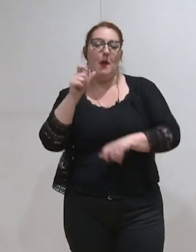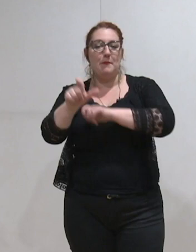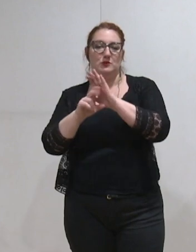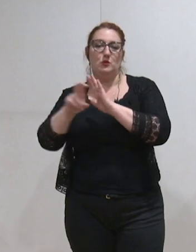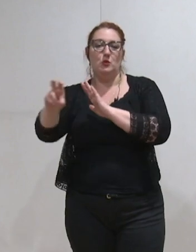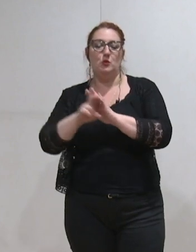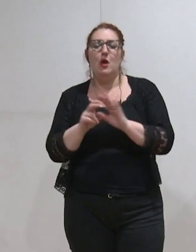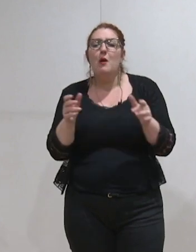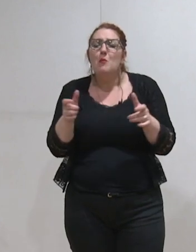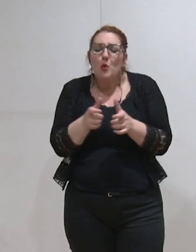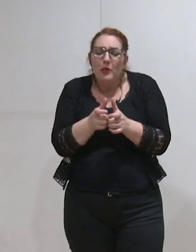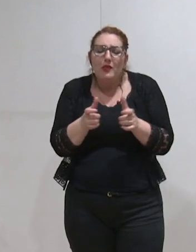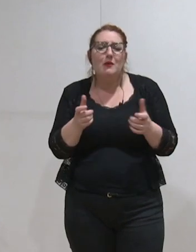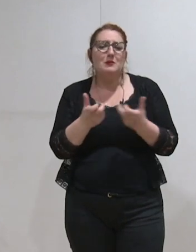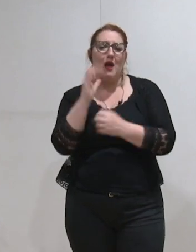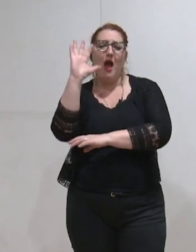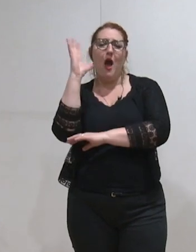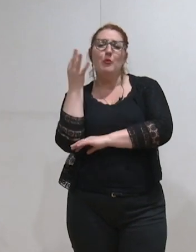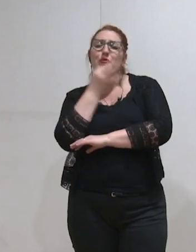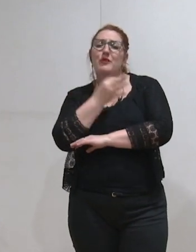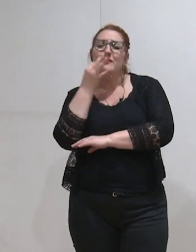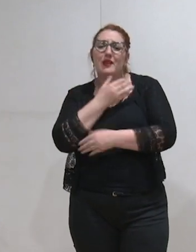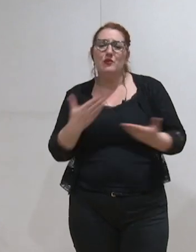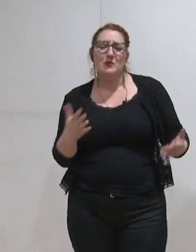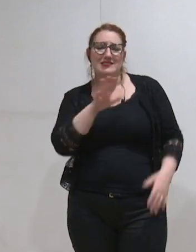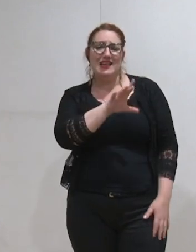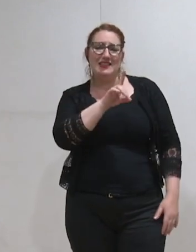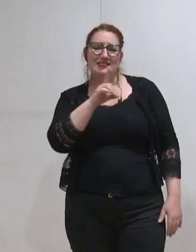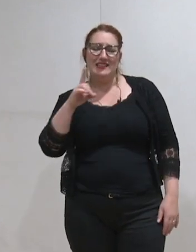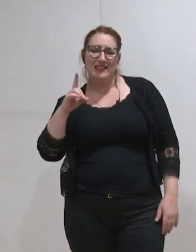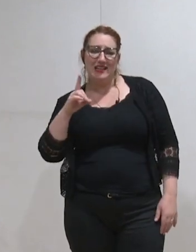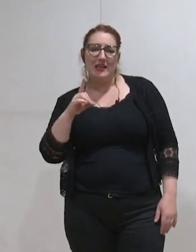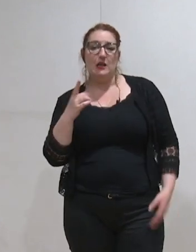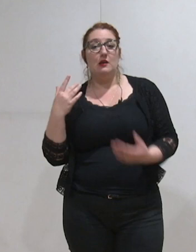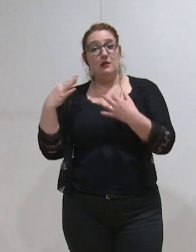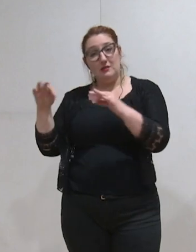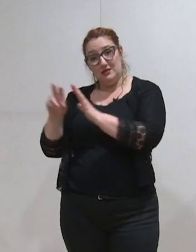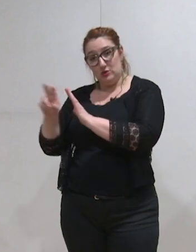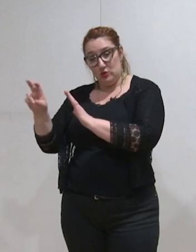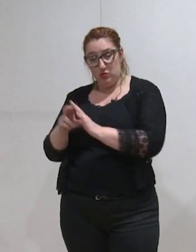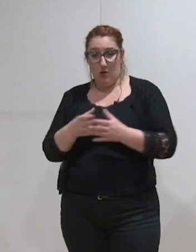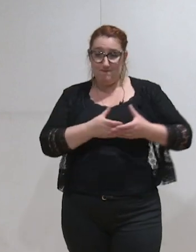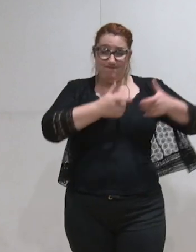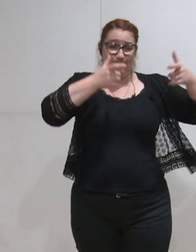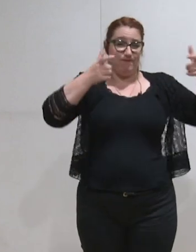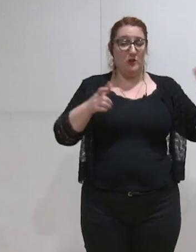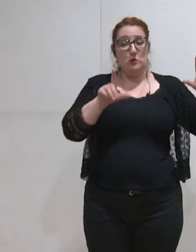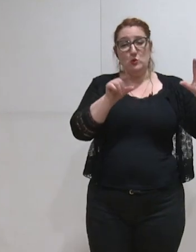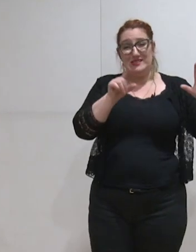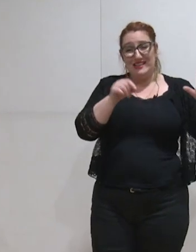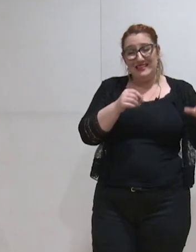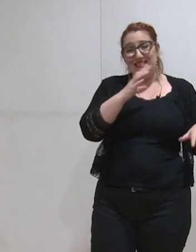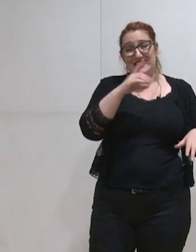a actuellement 10 CDD donc 5 grenoblois la plus grosse qui est soutenu à 70 CDD dont 40